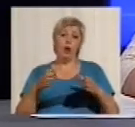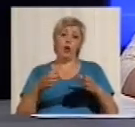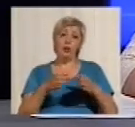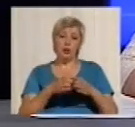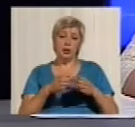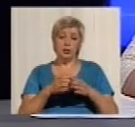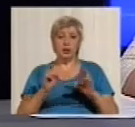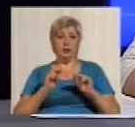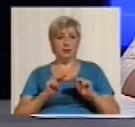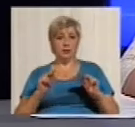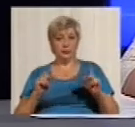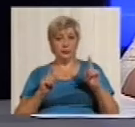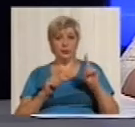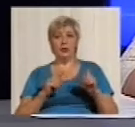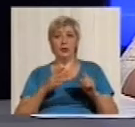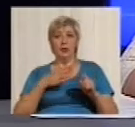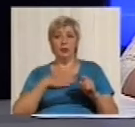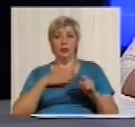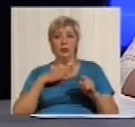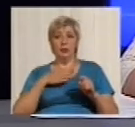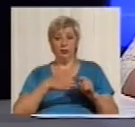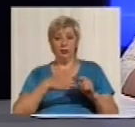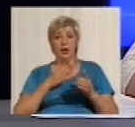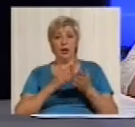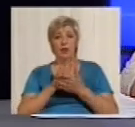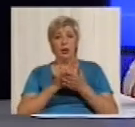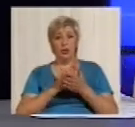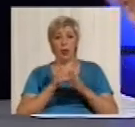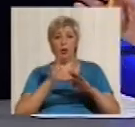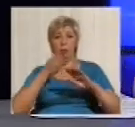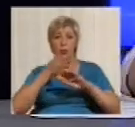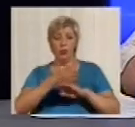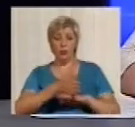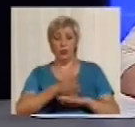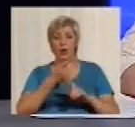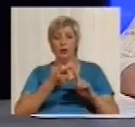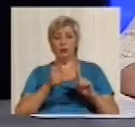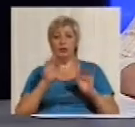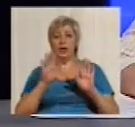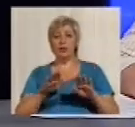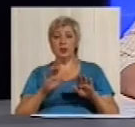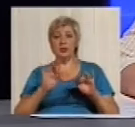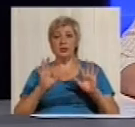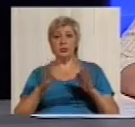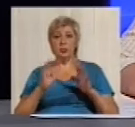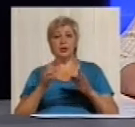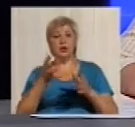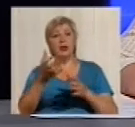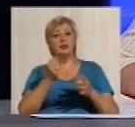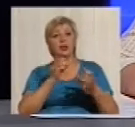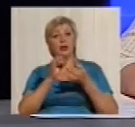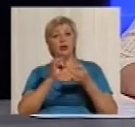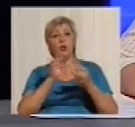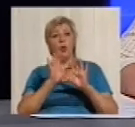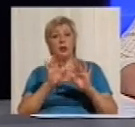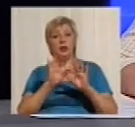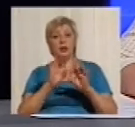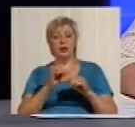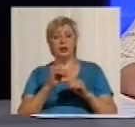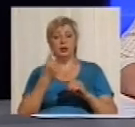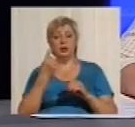Мій колега Віталій Лисенко побував на місці цієї події, взяв коментар у одного із батьків. Зараз послухаємо.